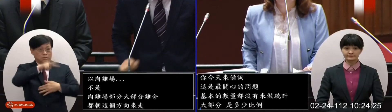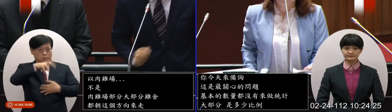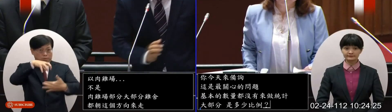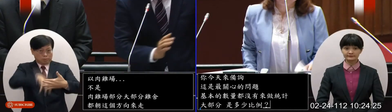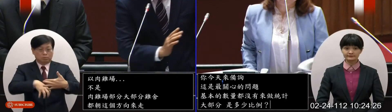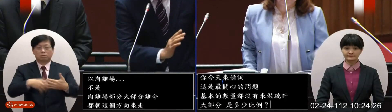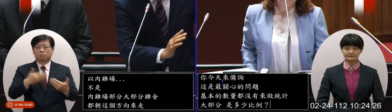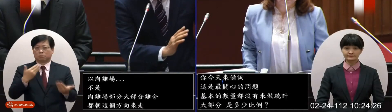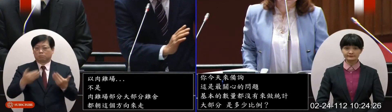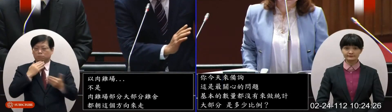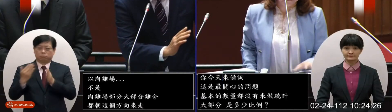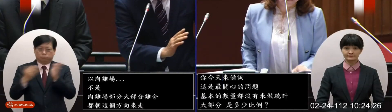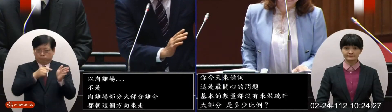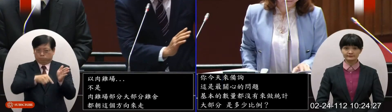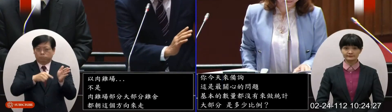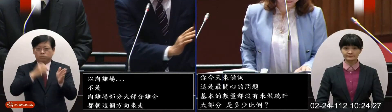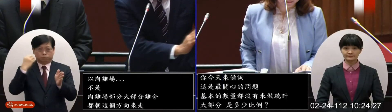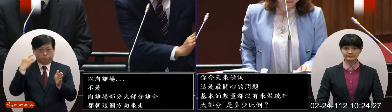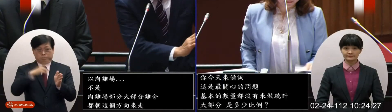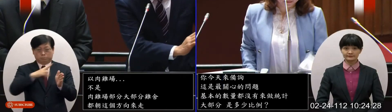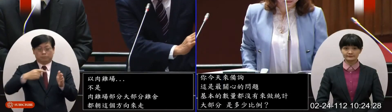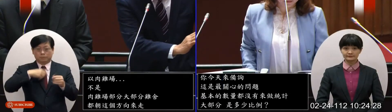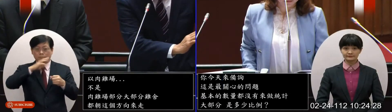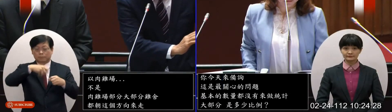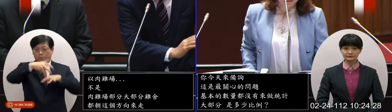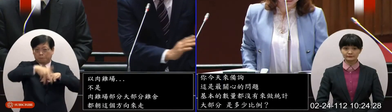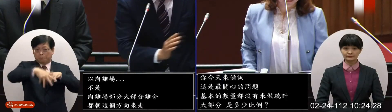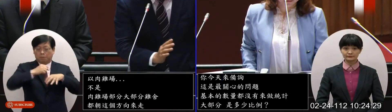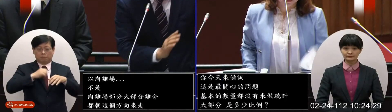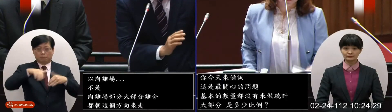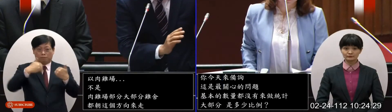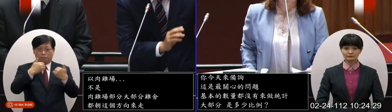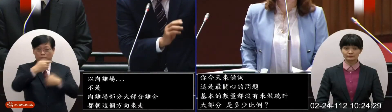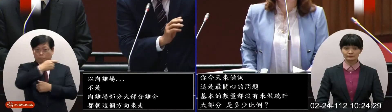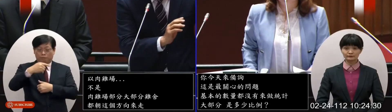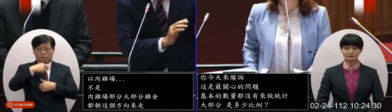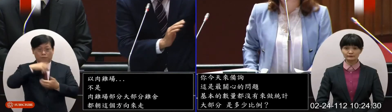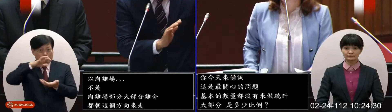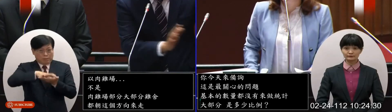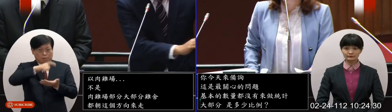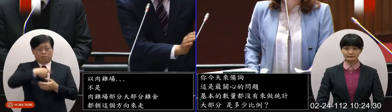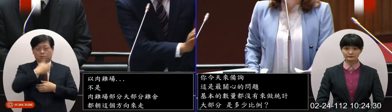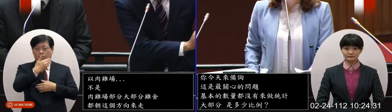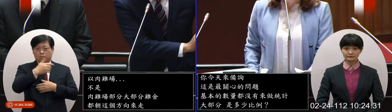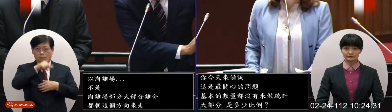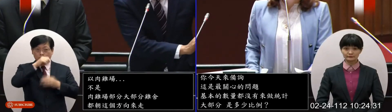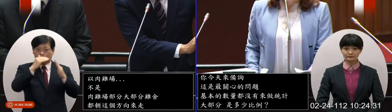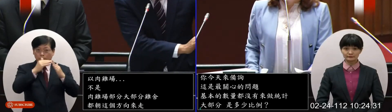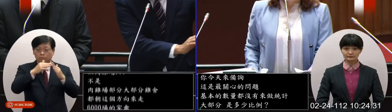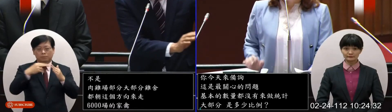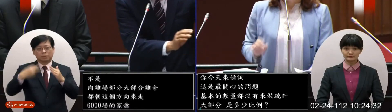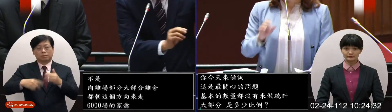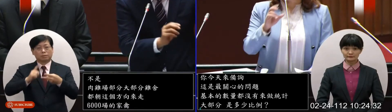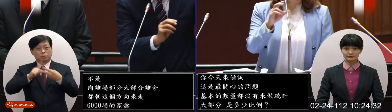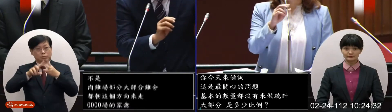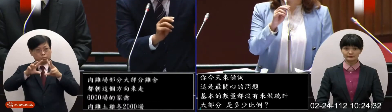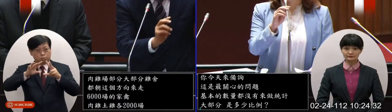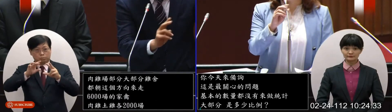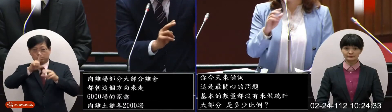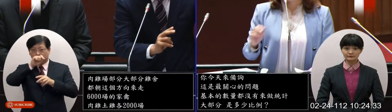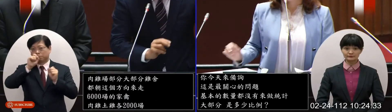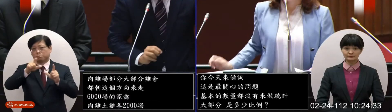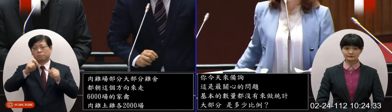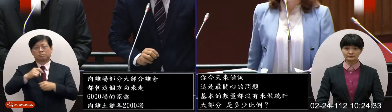部分都已经往这一个所谓的密闭水帘负压的这个方式。那土鸡是因为饲养状况不一